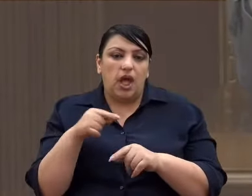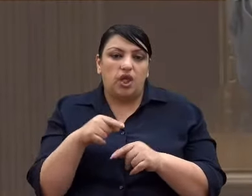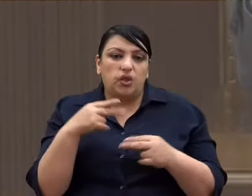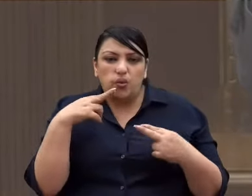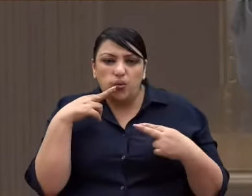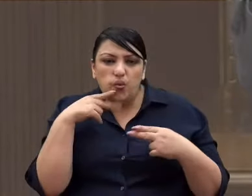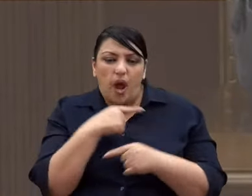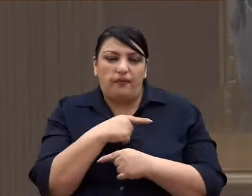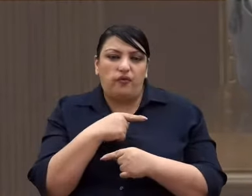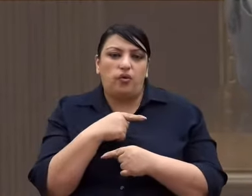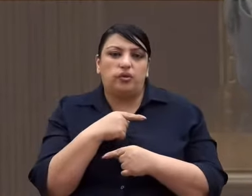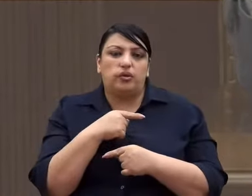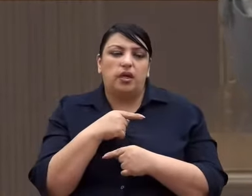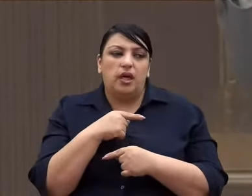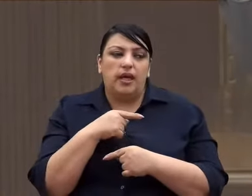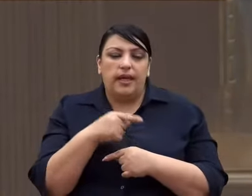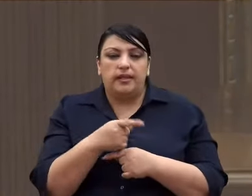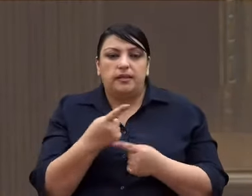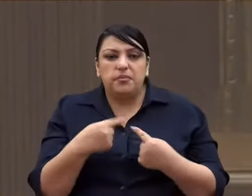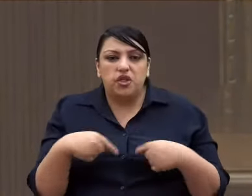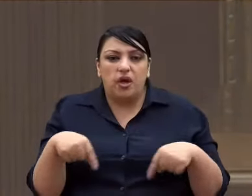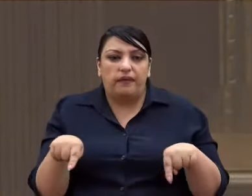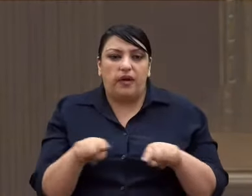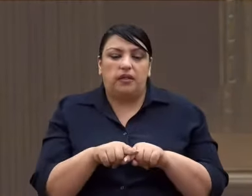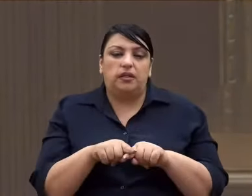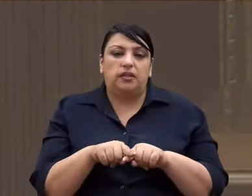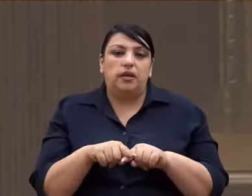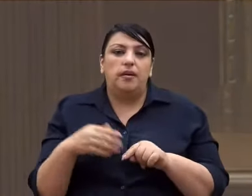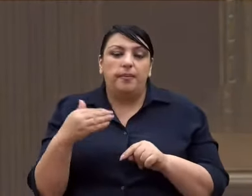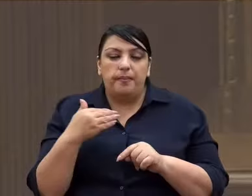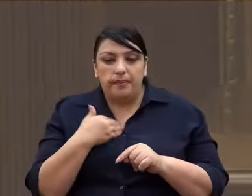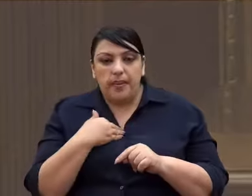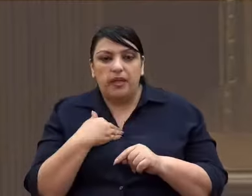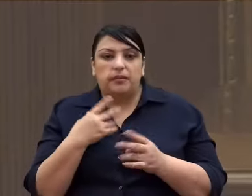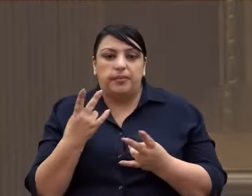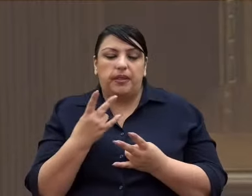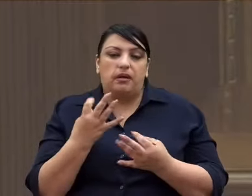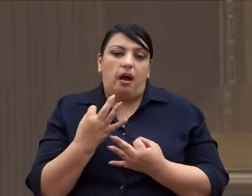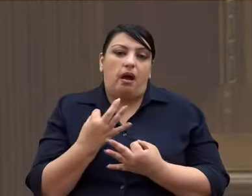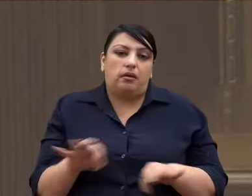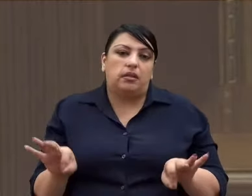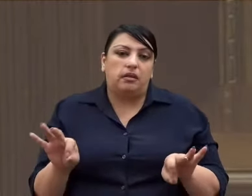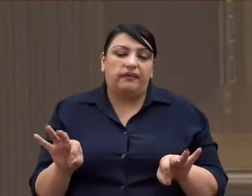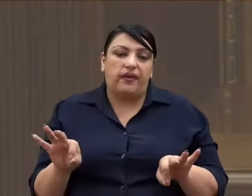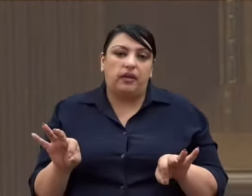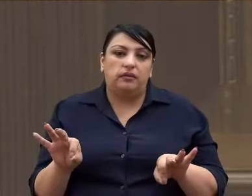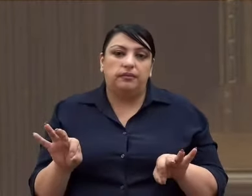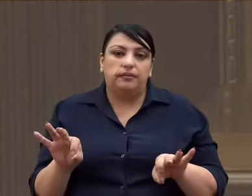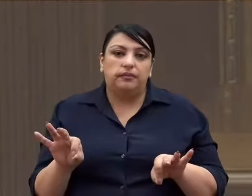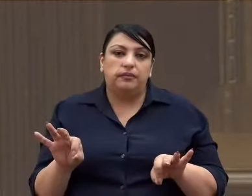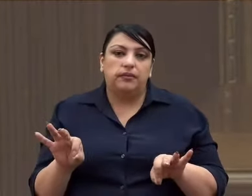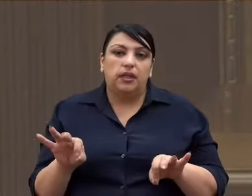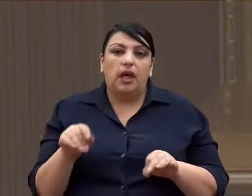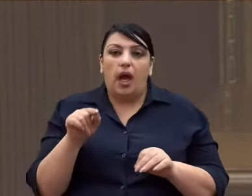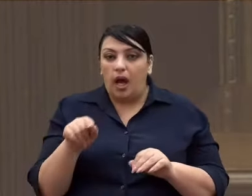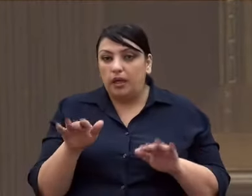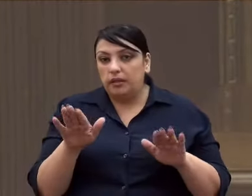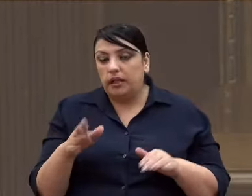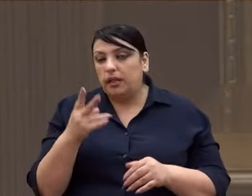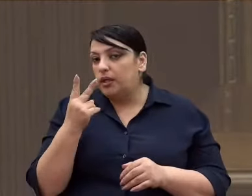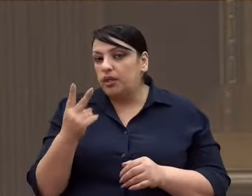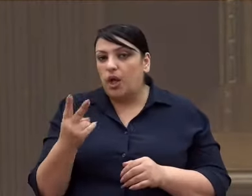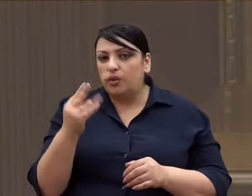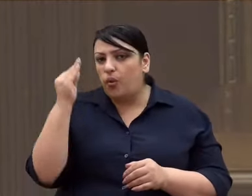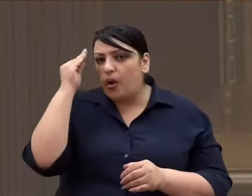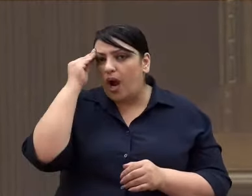թունավոր միջավայրից մեզ ազատում է պետք, և այդտեղ երկու կարծիք չի